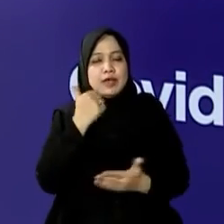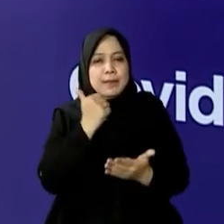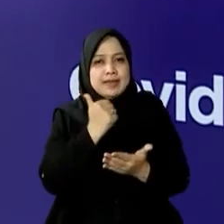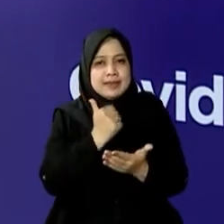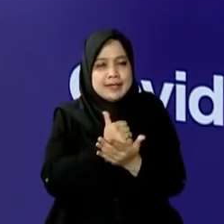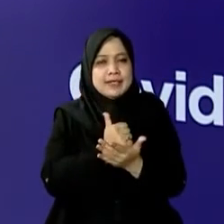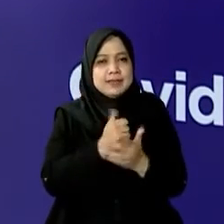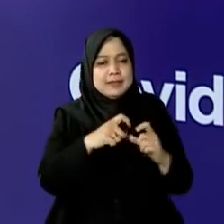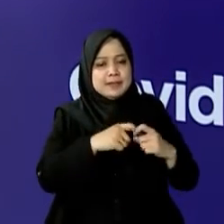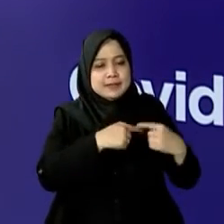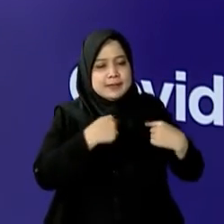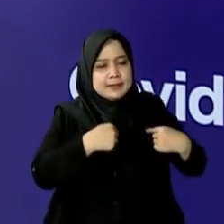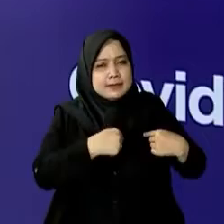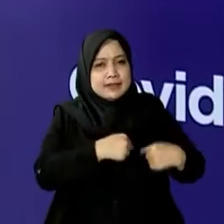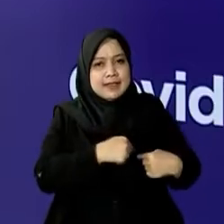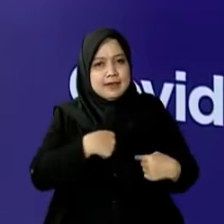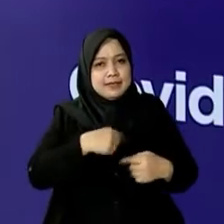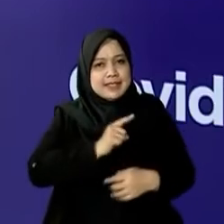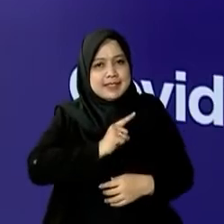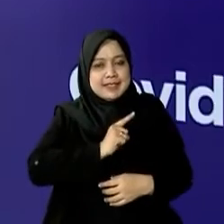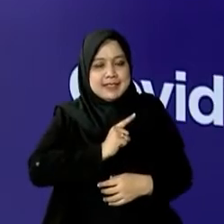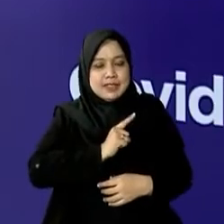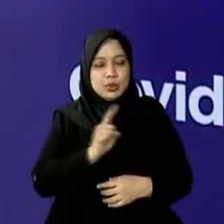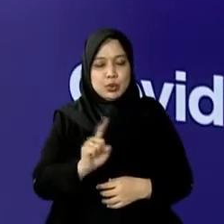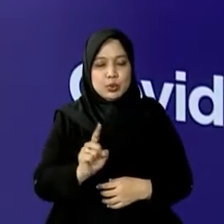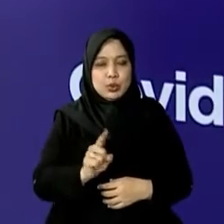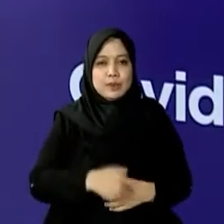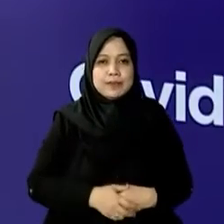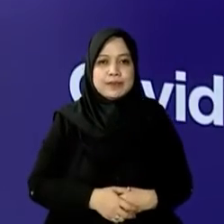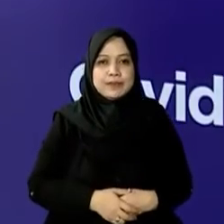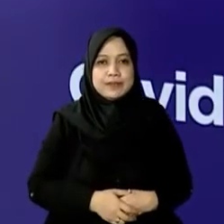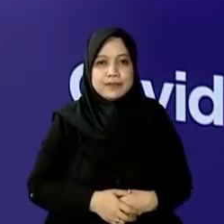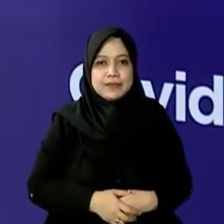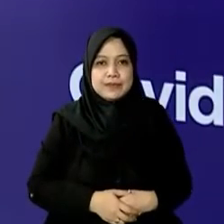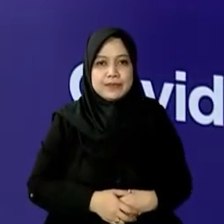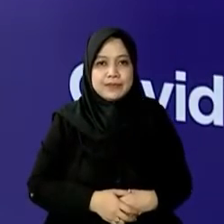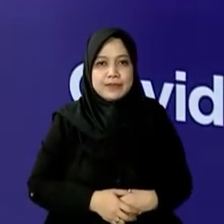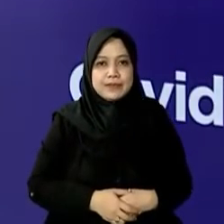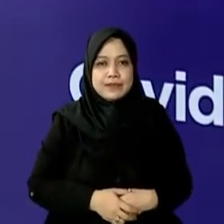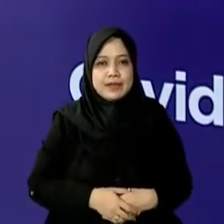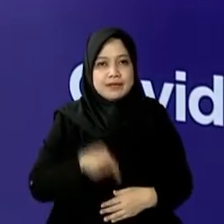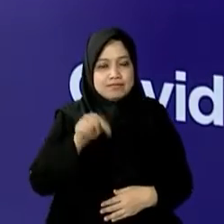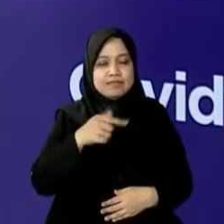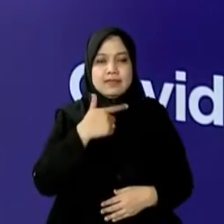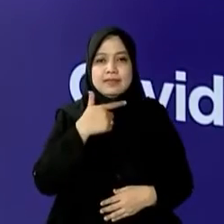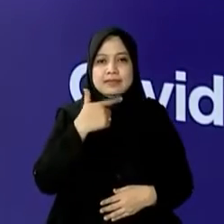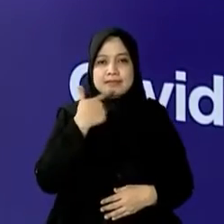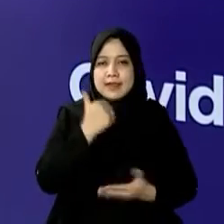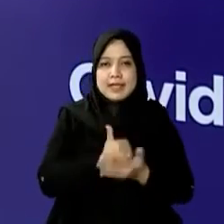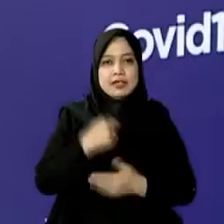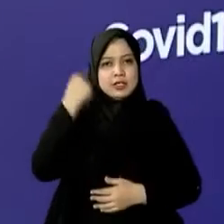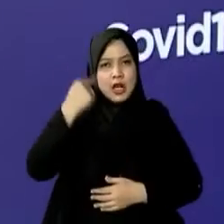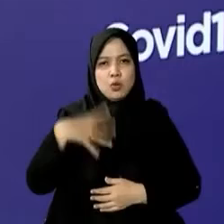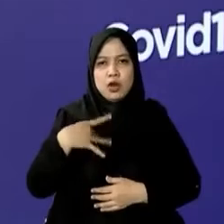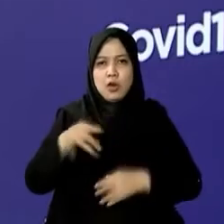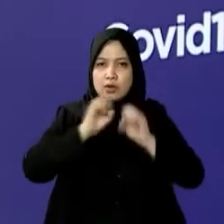gitu sebelum kalau misalkan kamu emang enggan untuk mencintai orang gitu Itu yang paling penting yang selalu ditekankan Baik saya ataupun teman-teman relawan yang lain